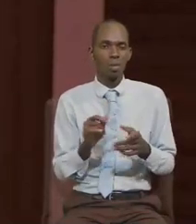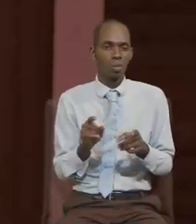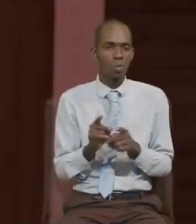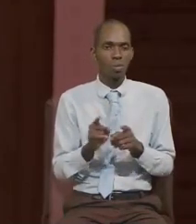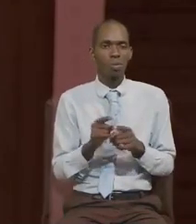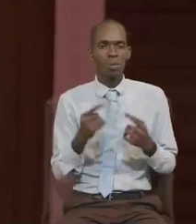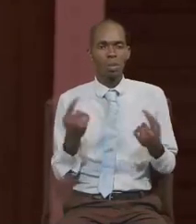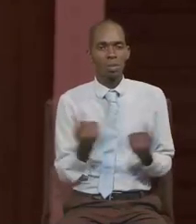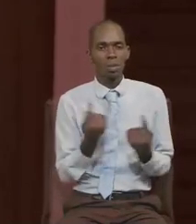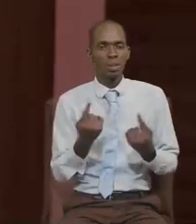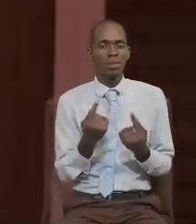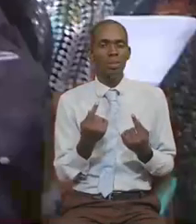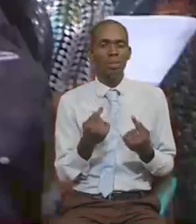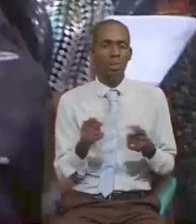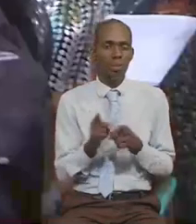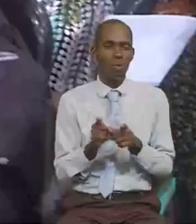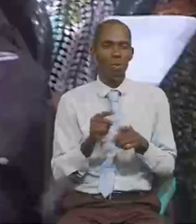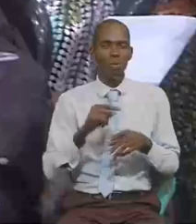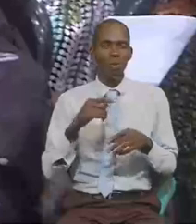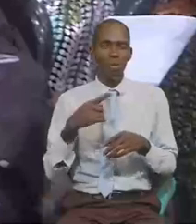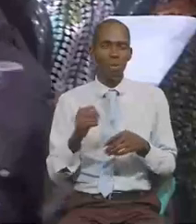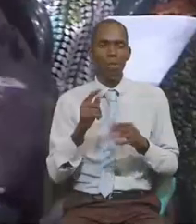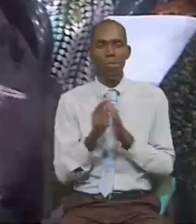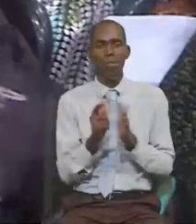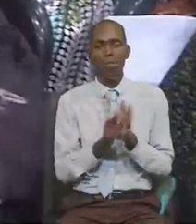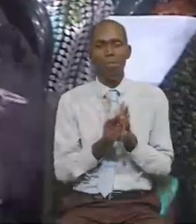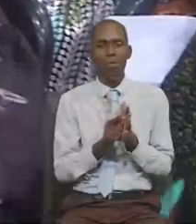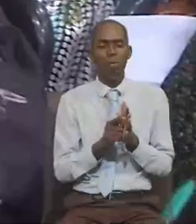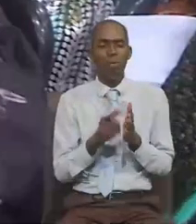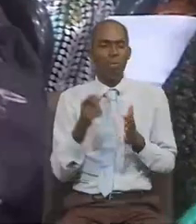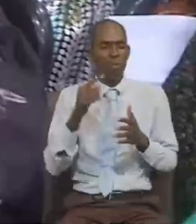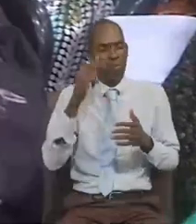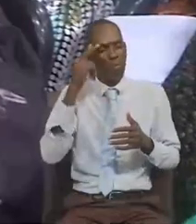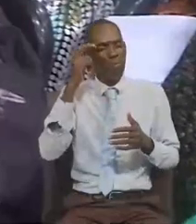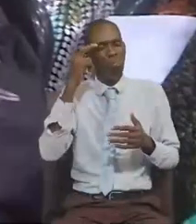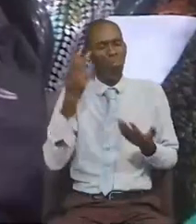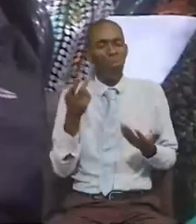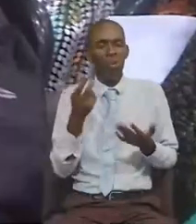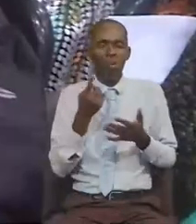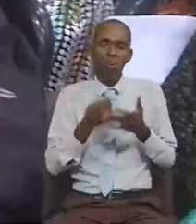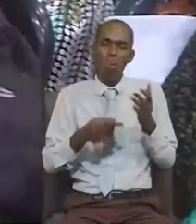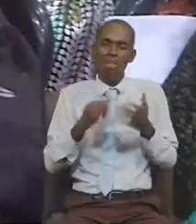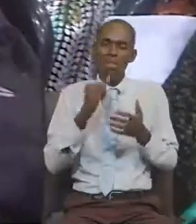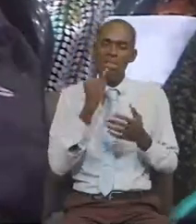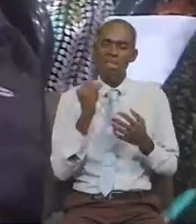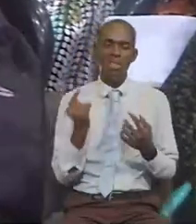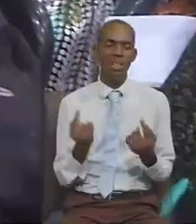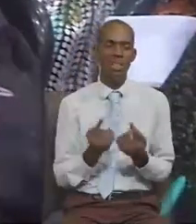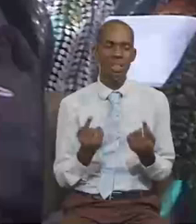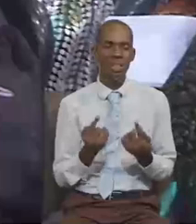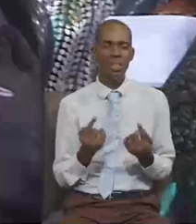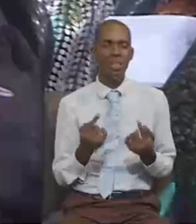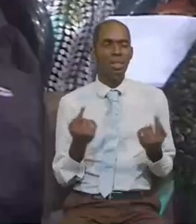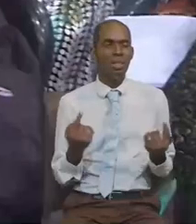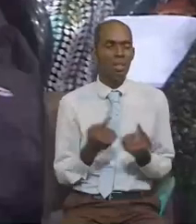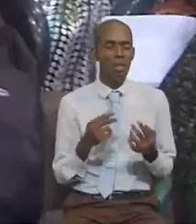Si tu te demandes, c'est quoi le péché? Le péché, c'est transgresser la loi